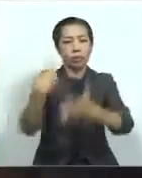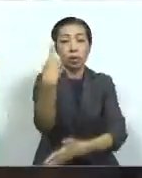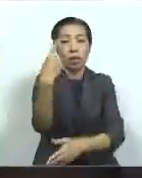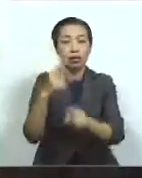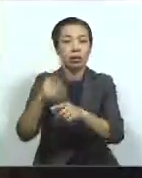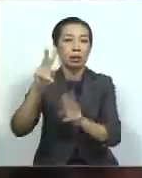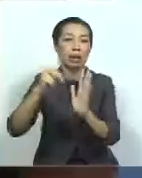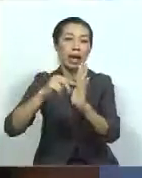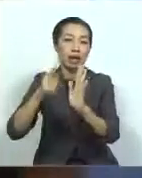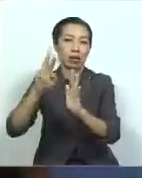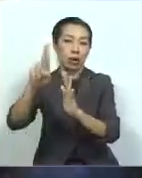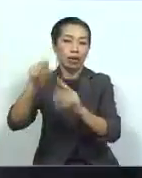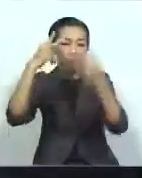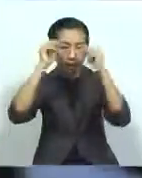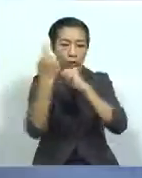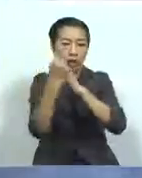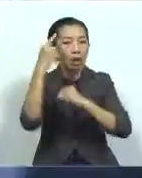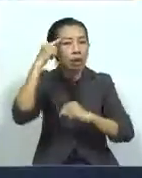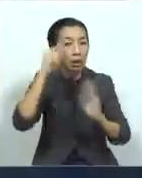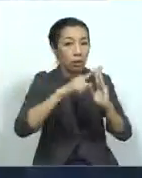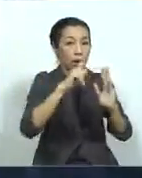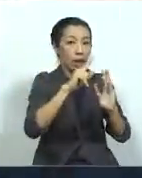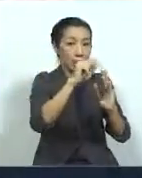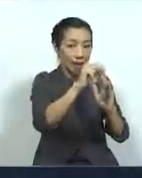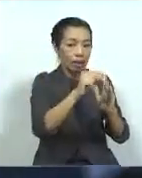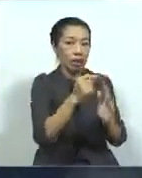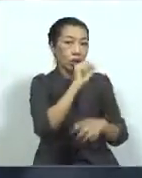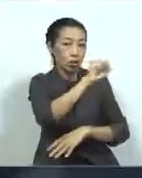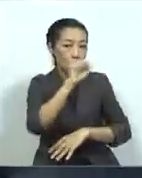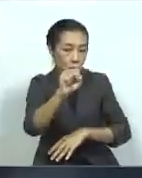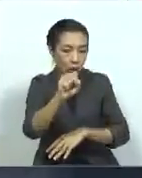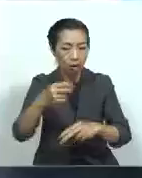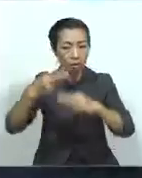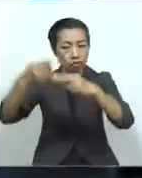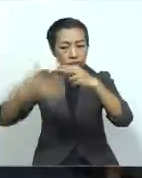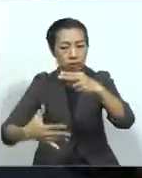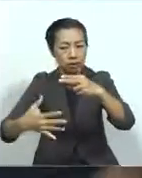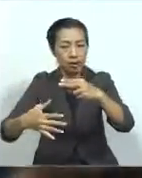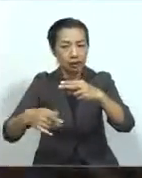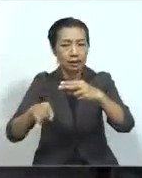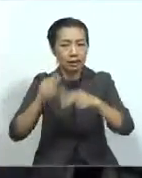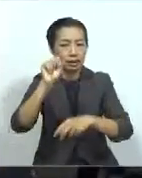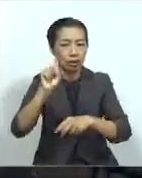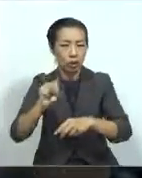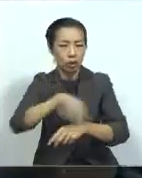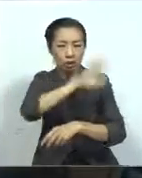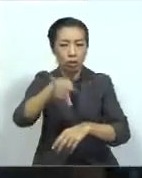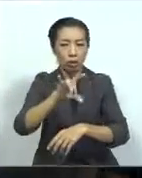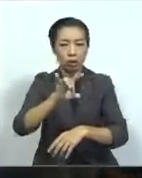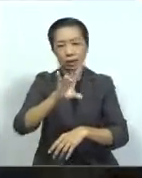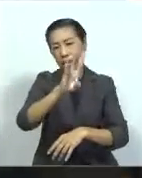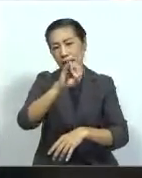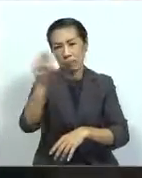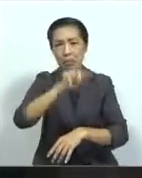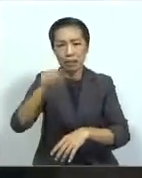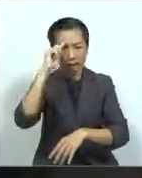เดียวและตั้งความหวังนะครับว่าจะได้ส.ส.เขตและบัญชีรายชื่อให้ได้ร้อยละ70ซึ่งหลังจากนี้เองจะลงพื้นที่อย่างต่อเนื่